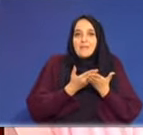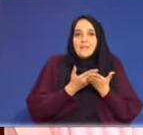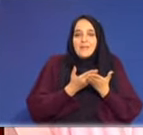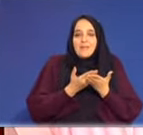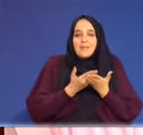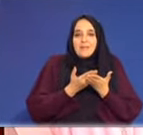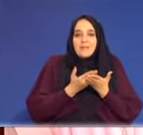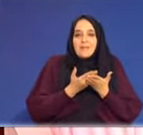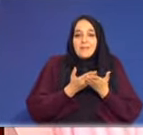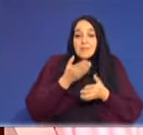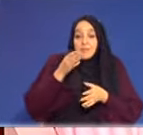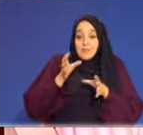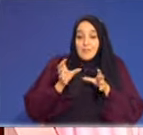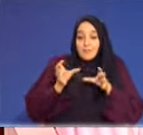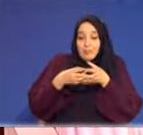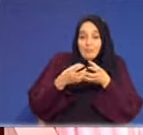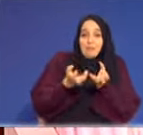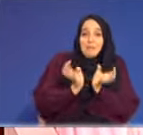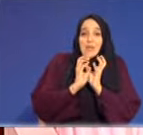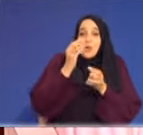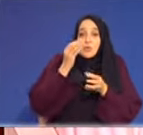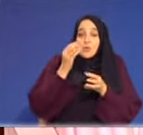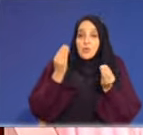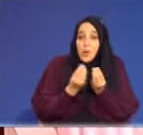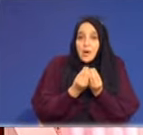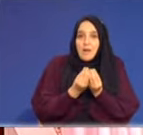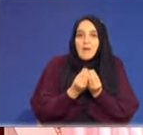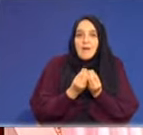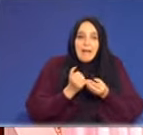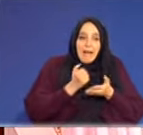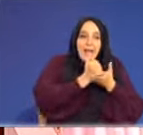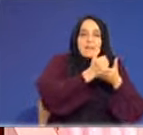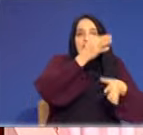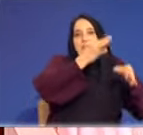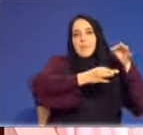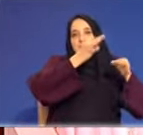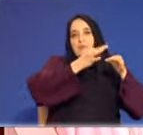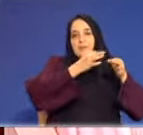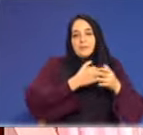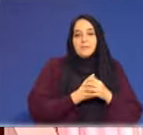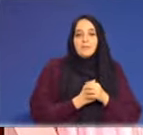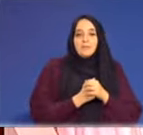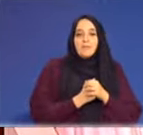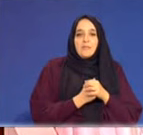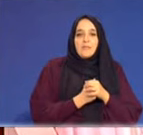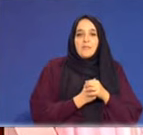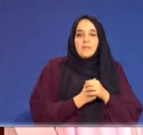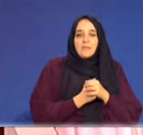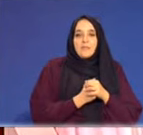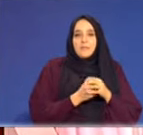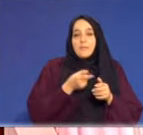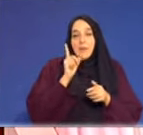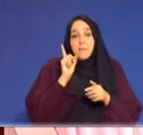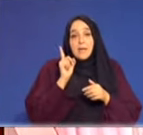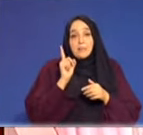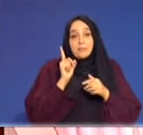بين مجالس الصلح ومؤسسات الصلح من جهة ورجال القضاء. ولكن في الوقت نفسه